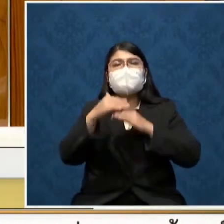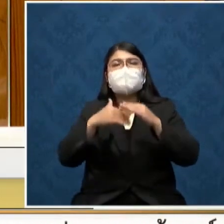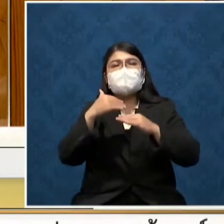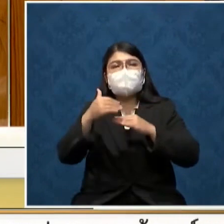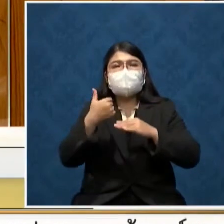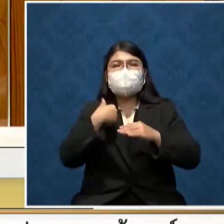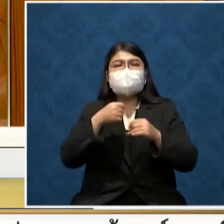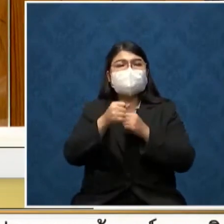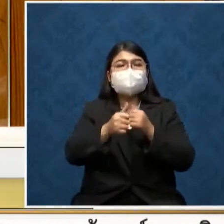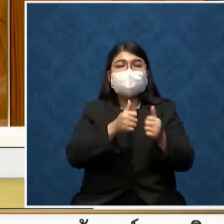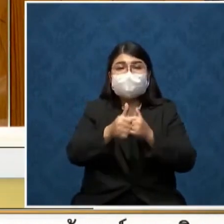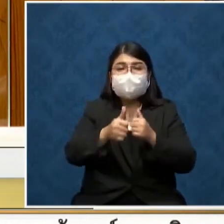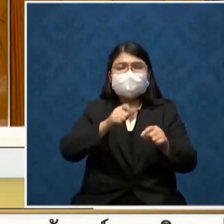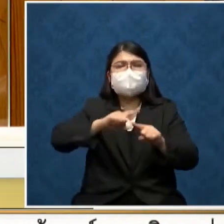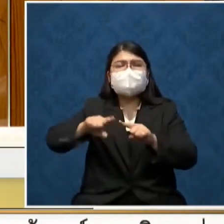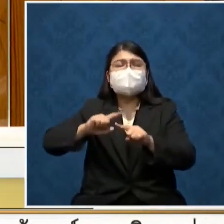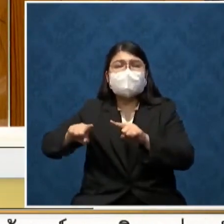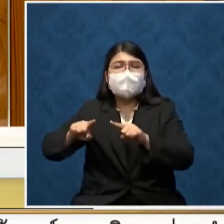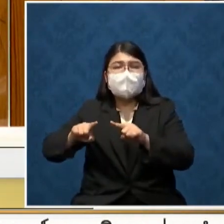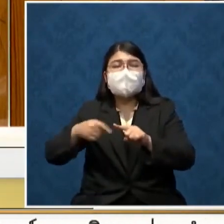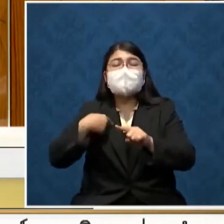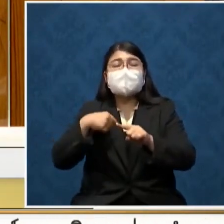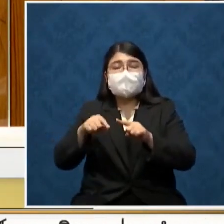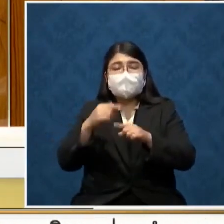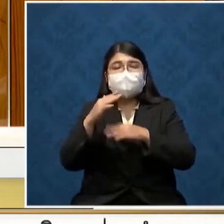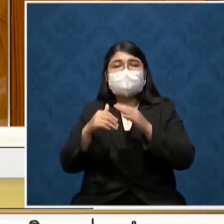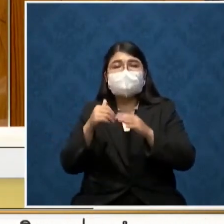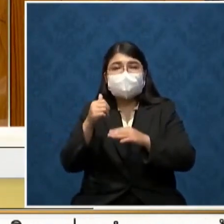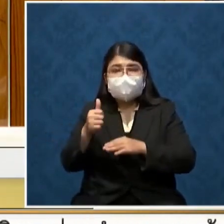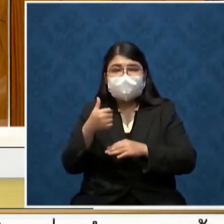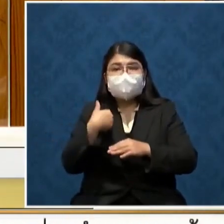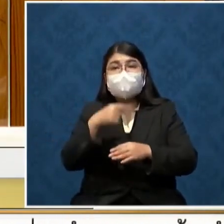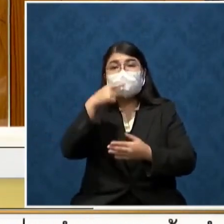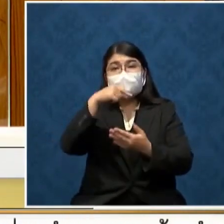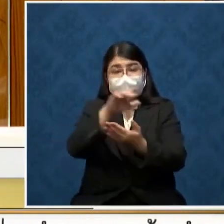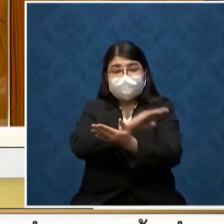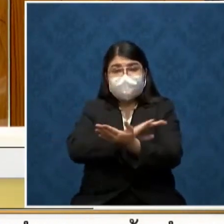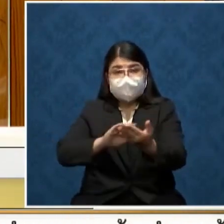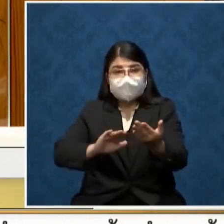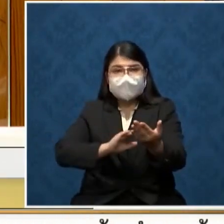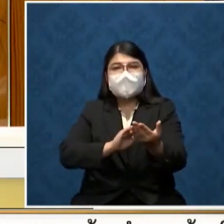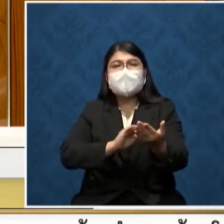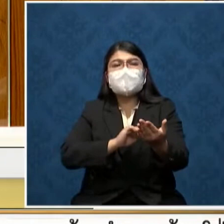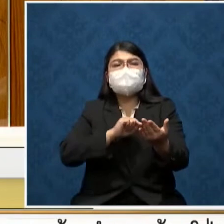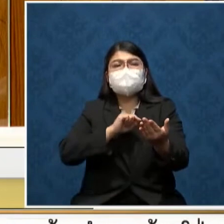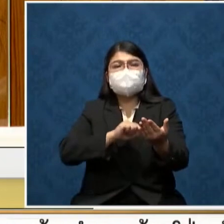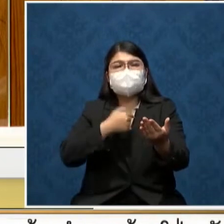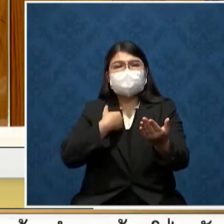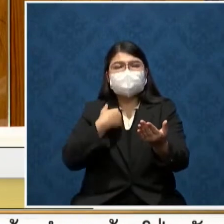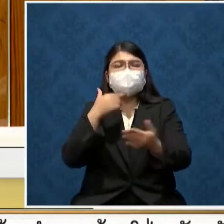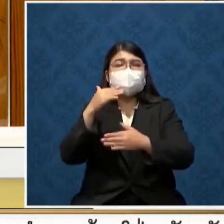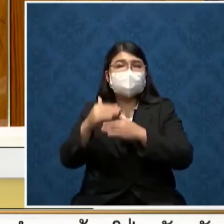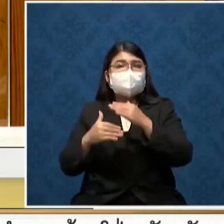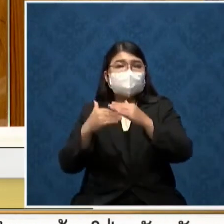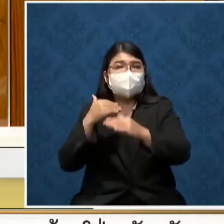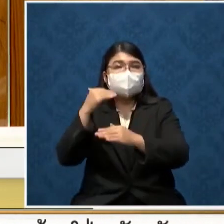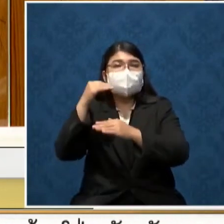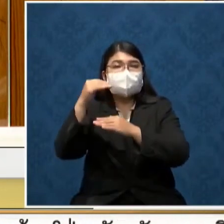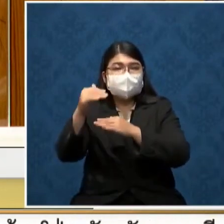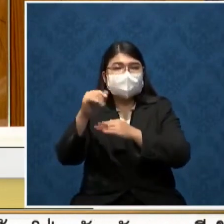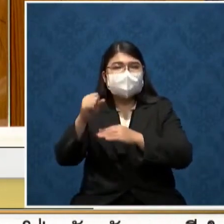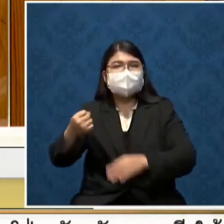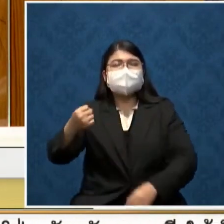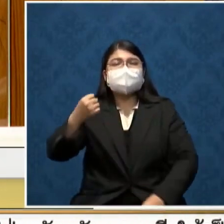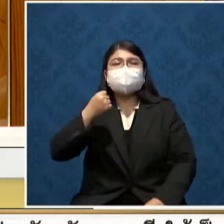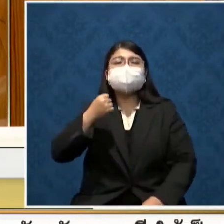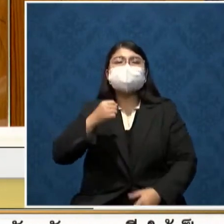งขันต่างๆนะครับให้เกิดประสิทธิภาพเพื่อให้ประเทศของเราได้ก้าวเดินไปอย่างมีความมั่นค